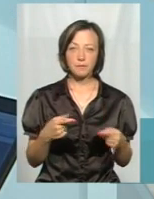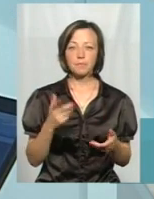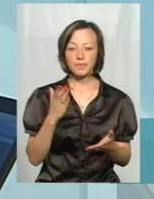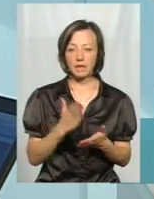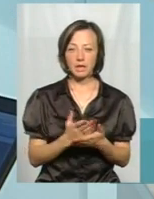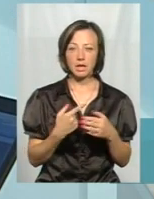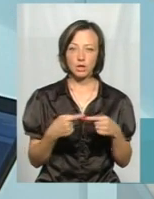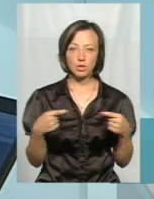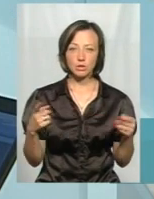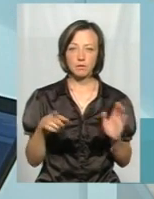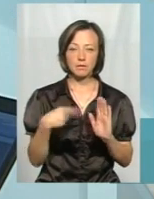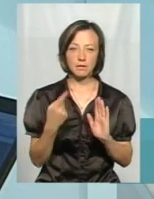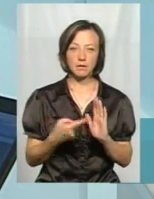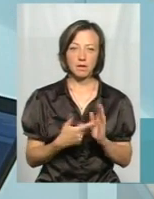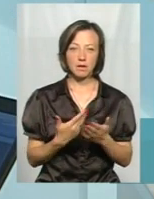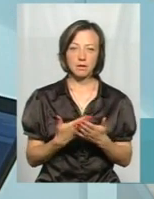ряд інших питань. От